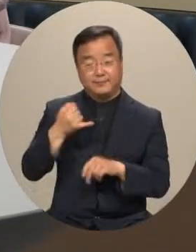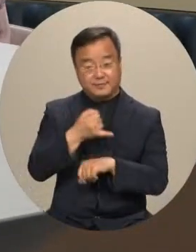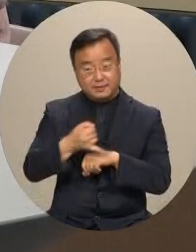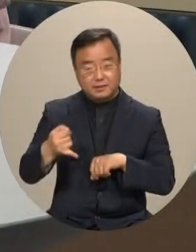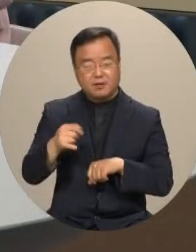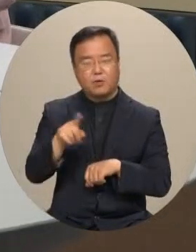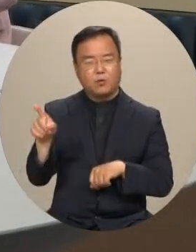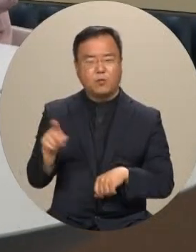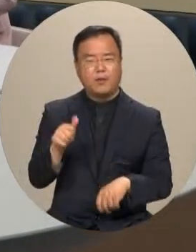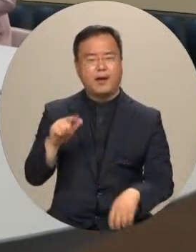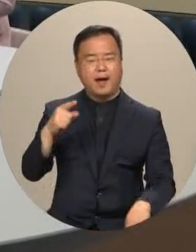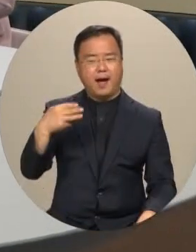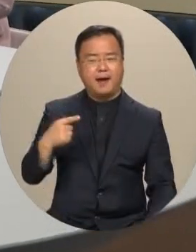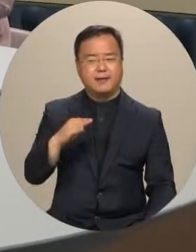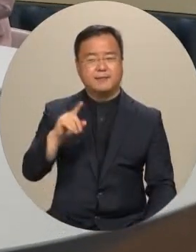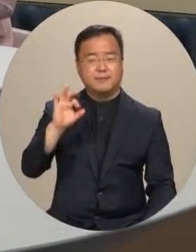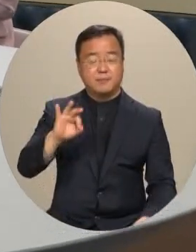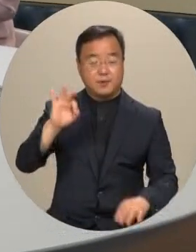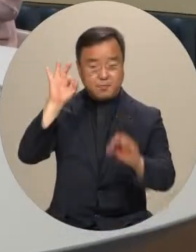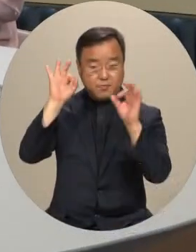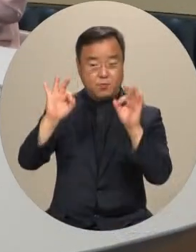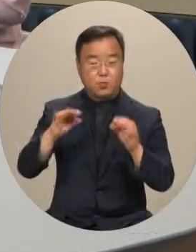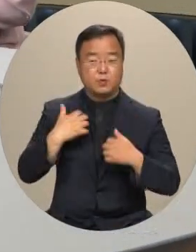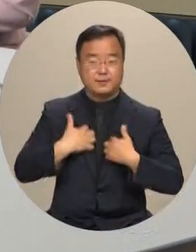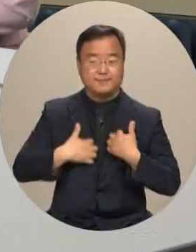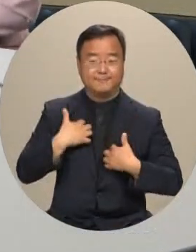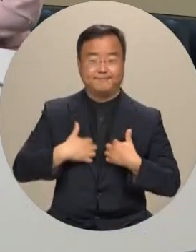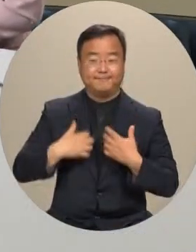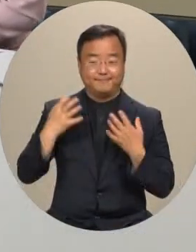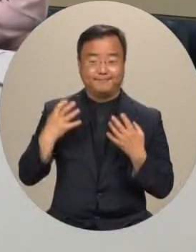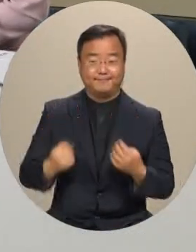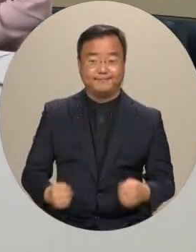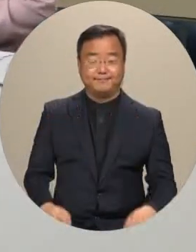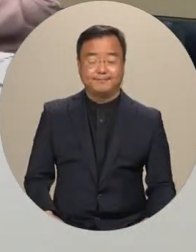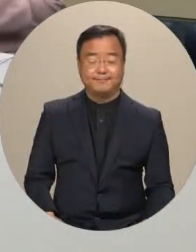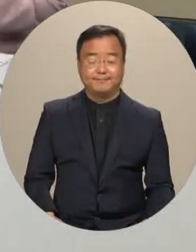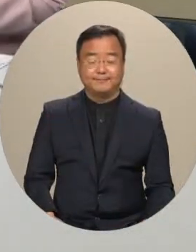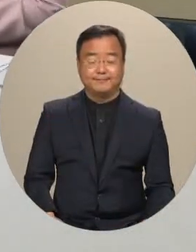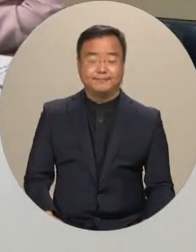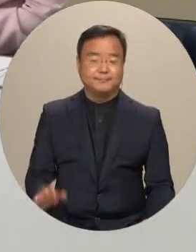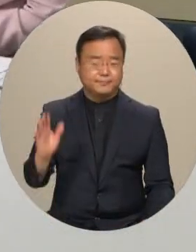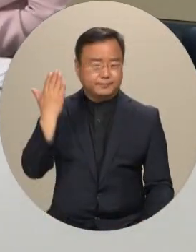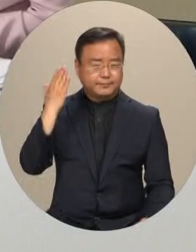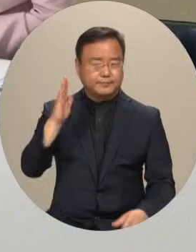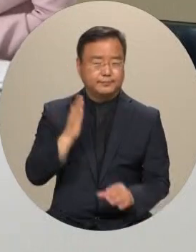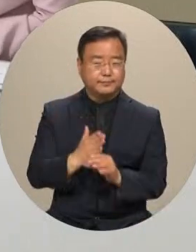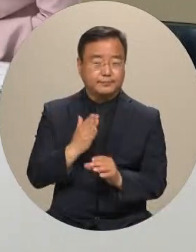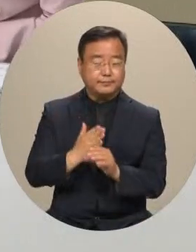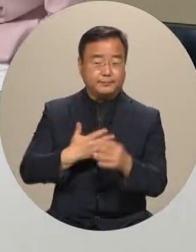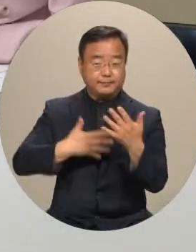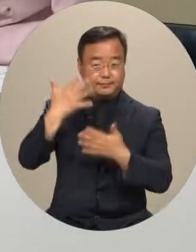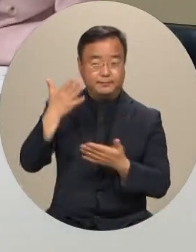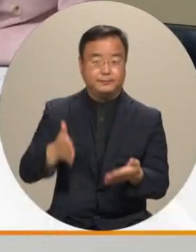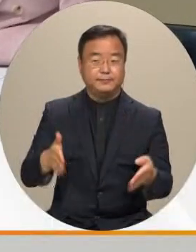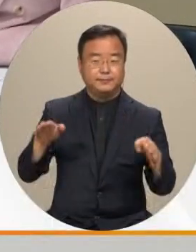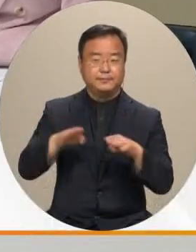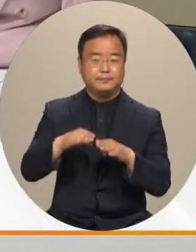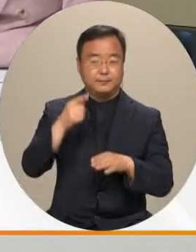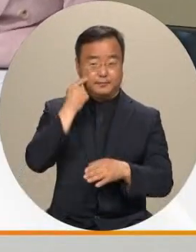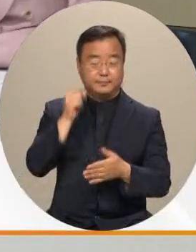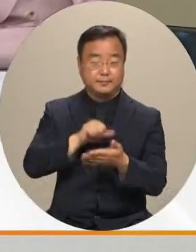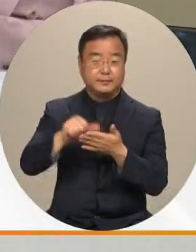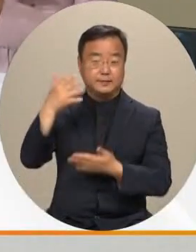디자인 같은 볼거리 면에서도 참 즐길거리가 많을 것 같습니다 그런데 최근 극장가에서는 일본맨이